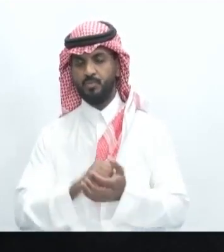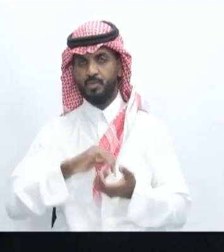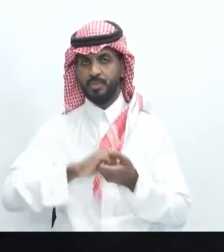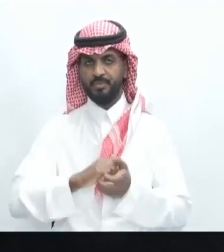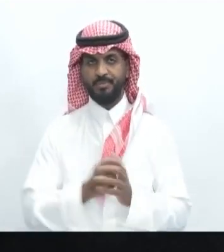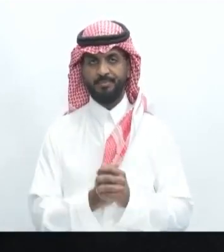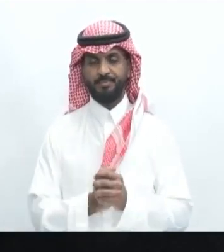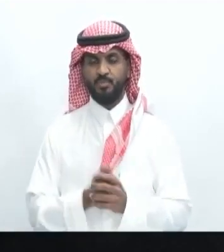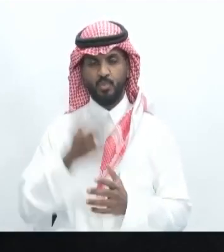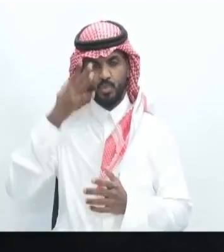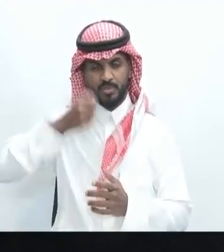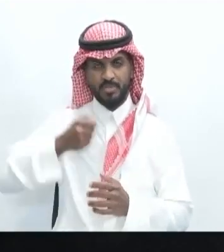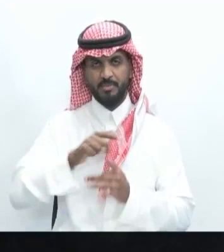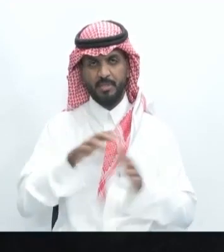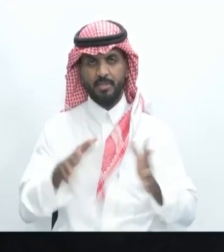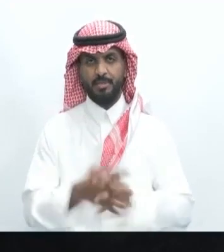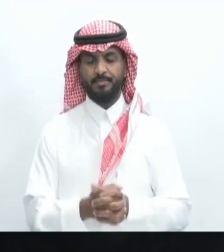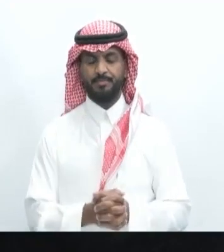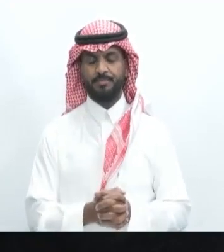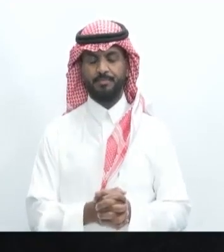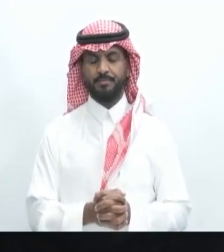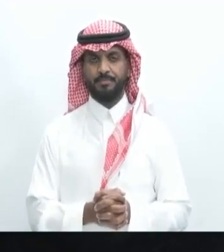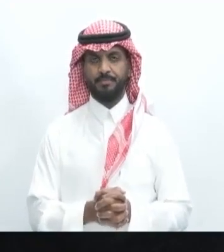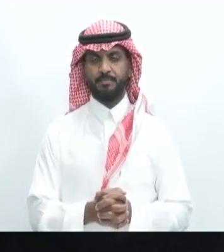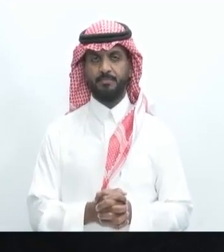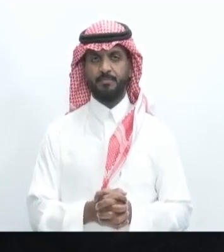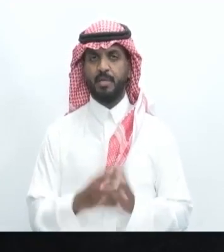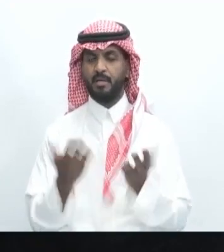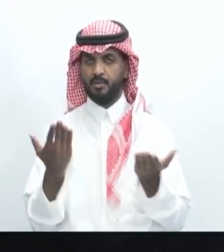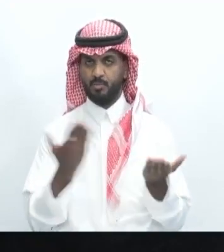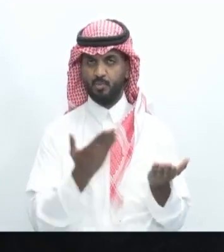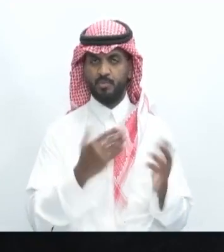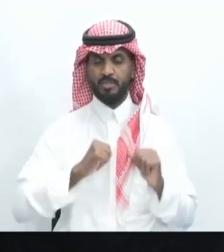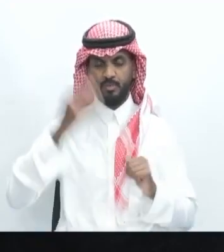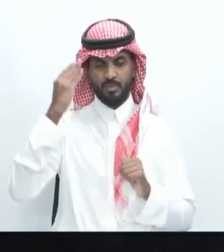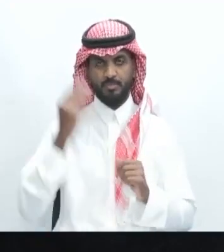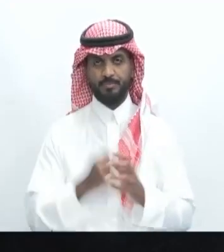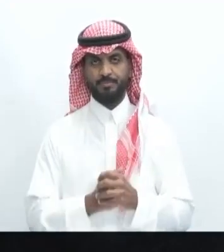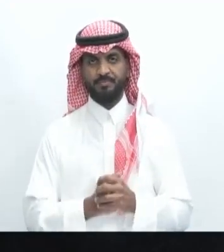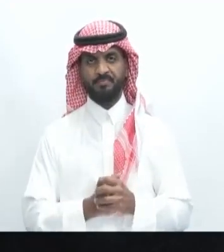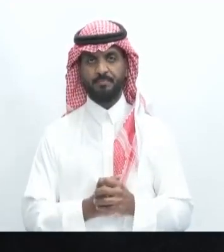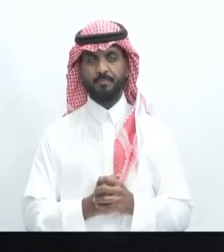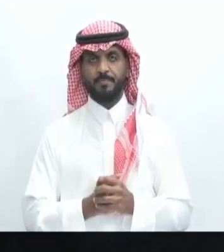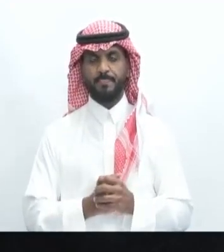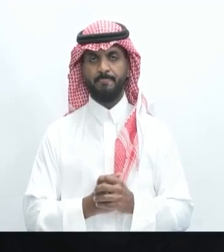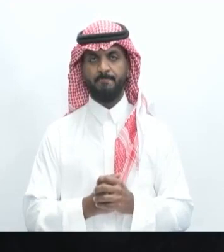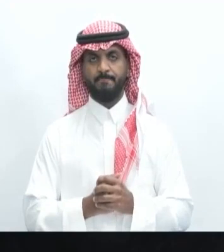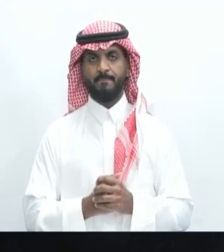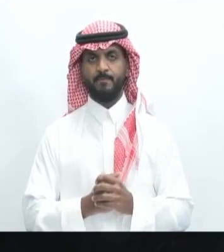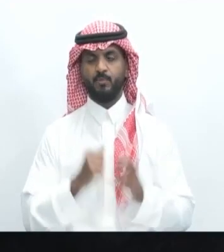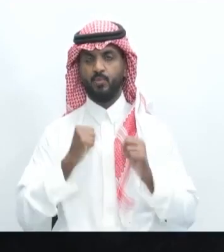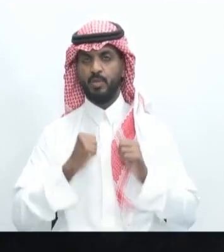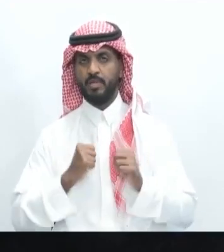وصحبه وسلم تسليما كثيرا اهلا بكم اعزائي الطلاب وعزيزاتي الطالبه